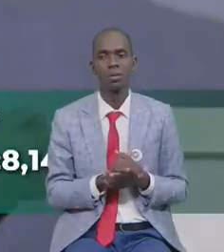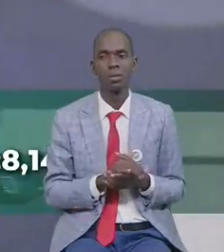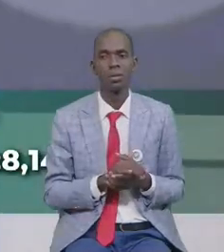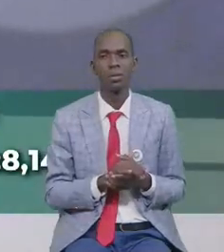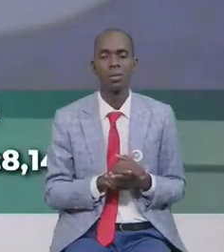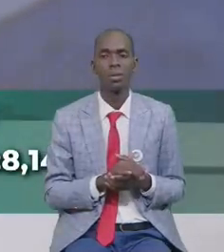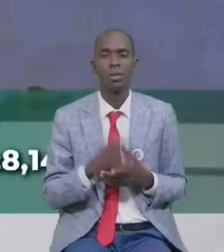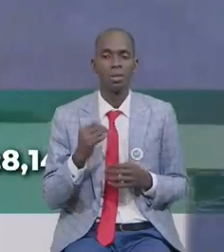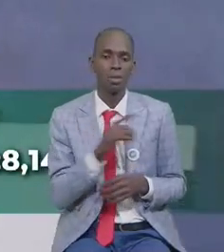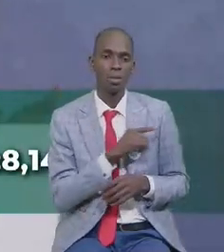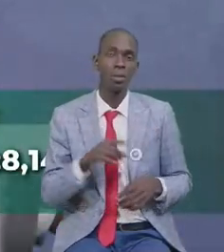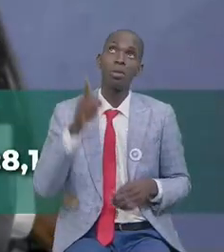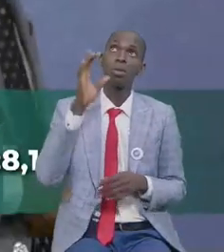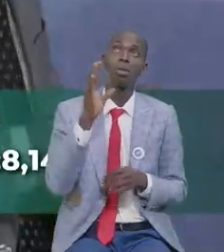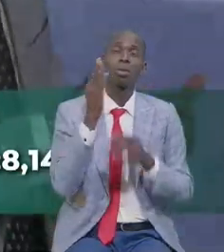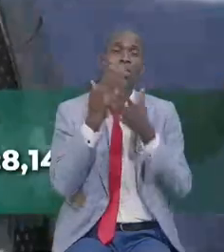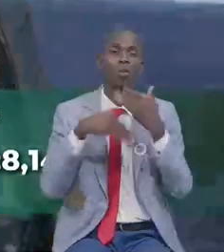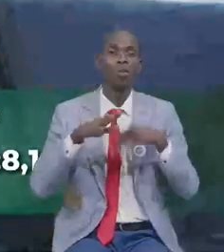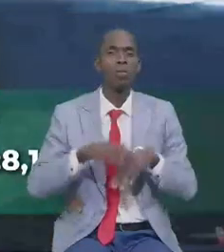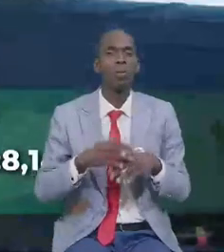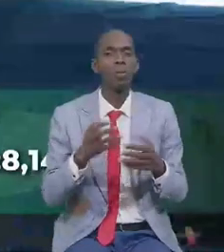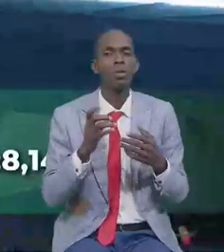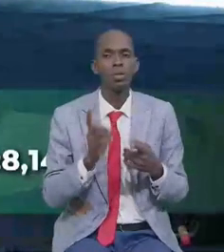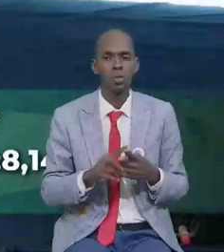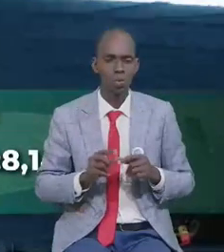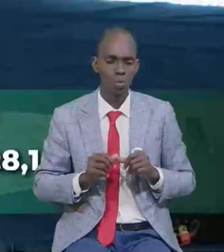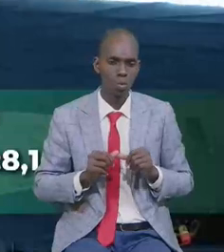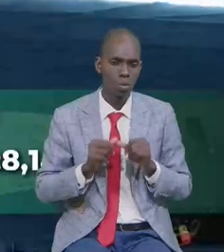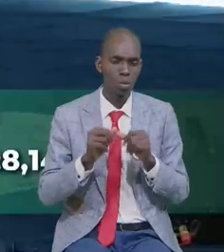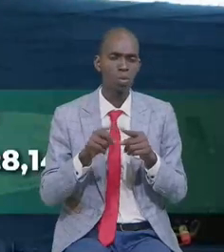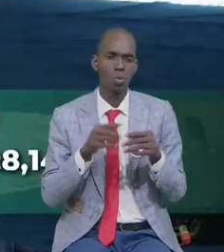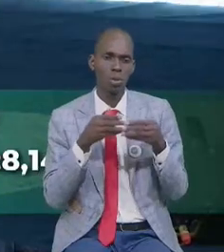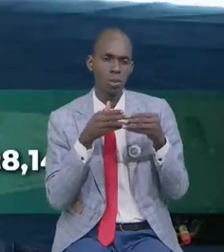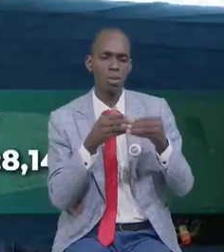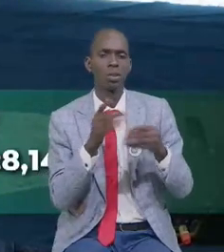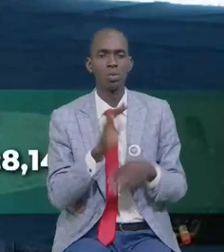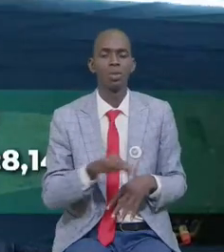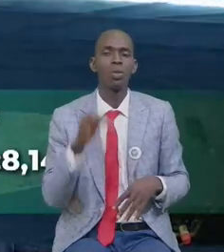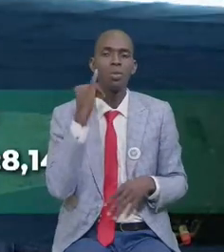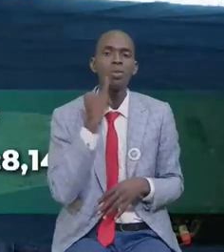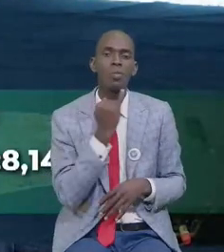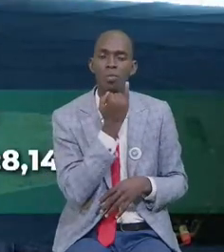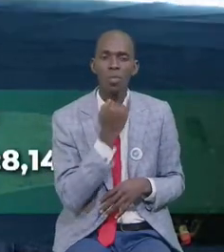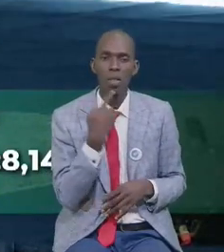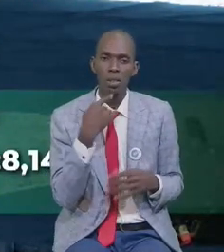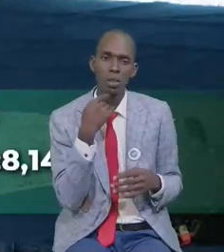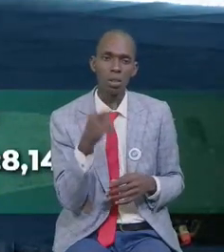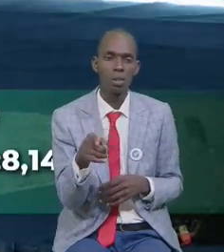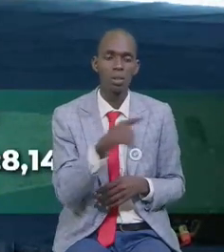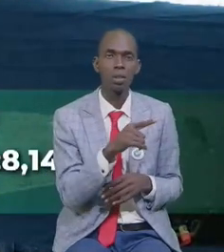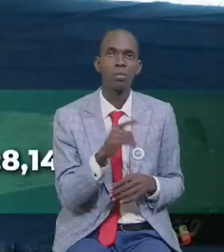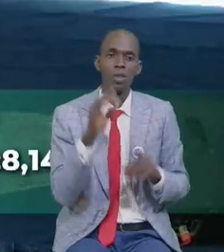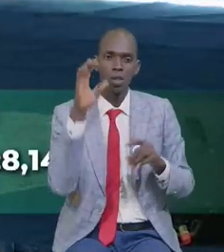Le Dieu du ciel voulait continuer à diriger les enfants d'Israël. Cherchez ma face.